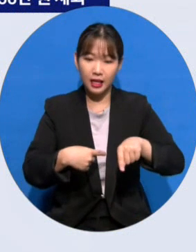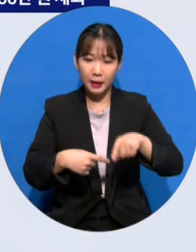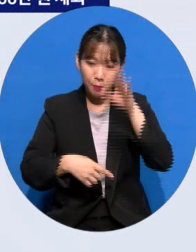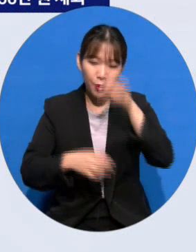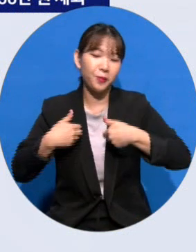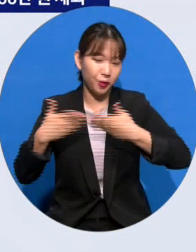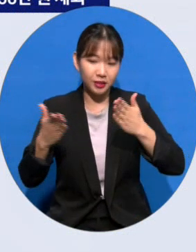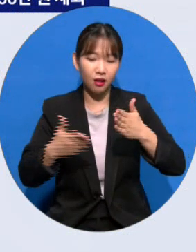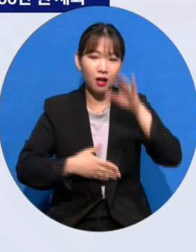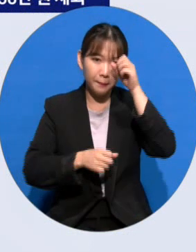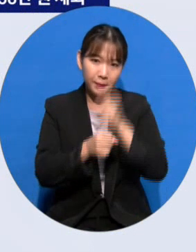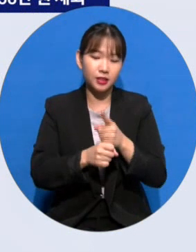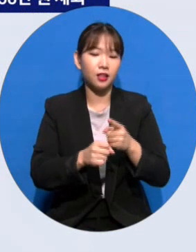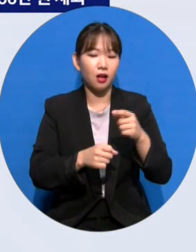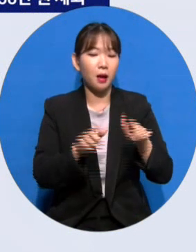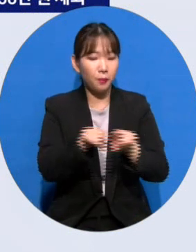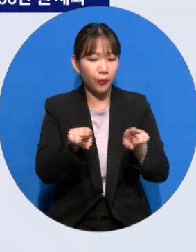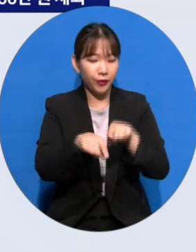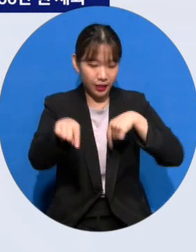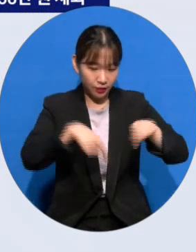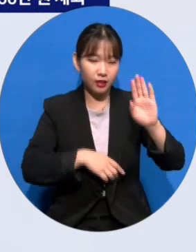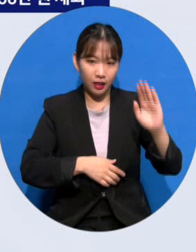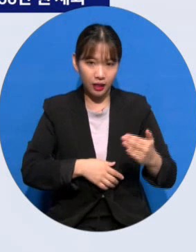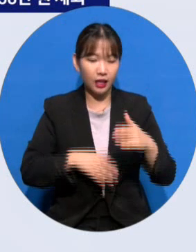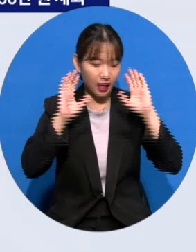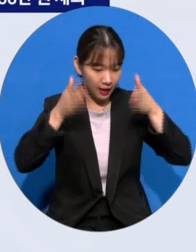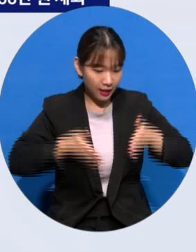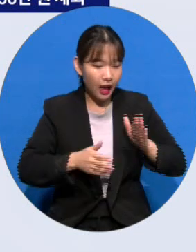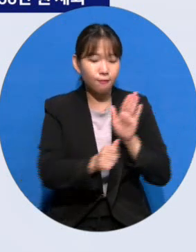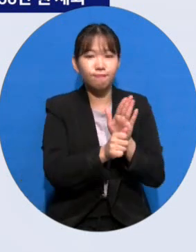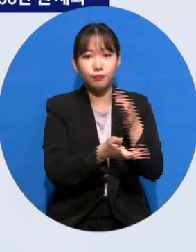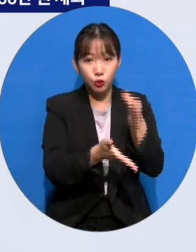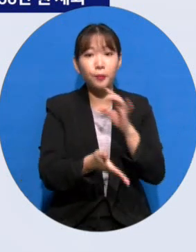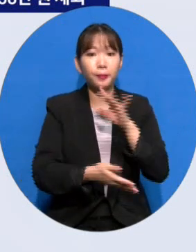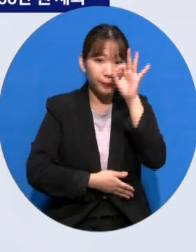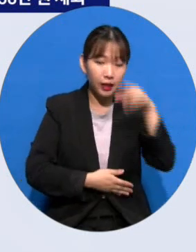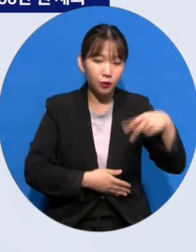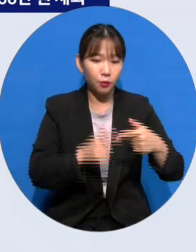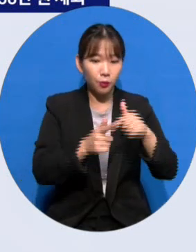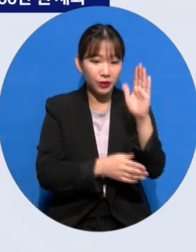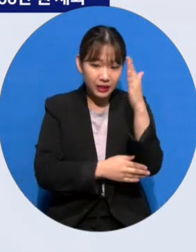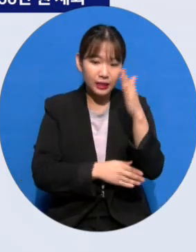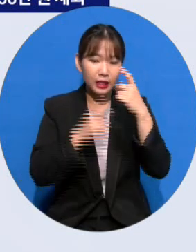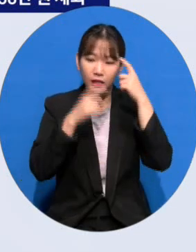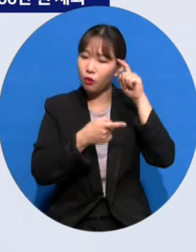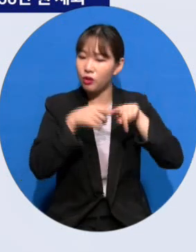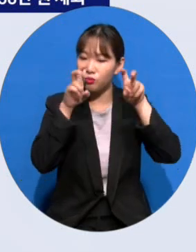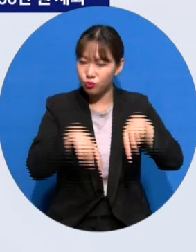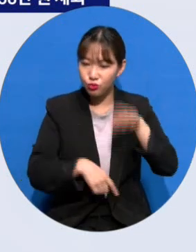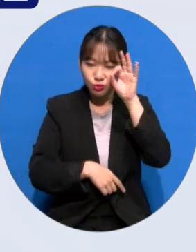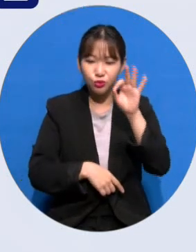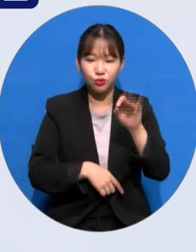없이 이미 보편적인 정책이 된 출산 장려금만 보더라도 목포시의 무관심이 드러납니다.